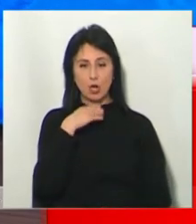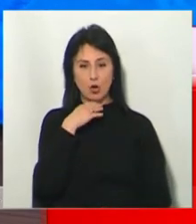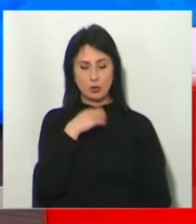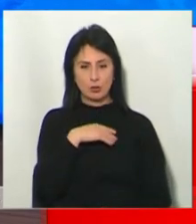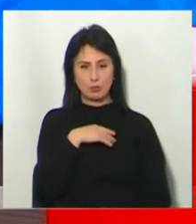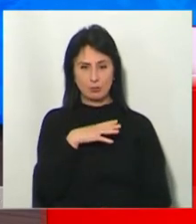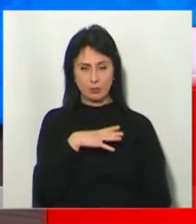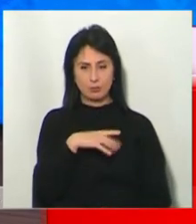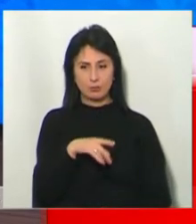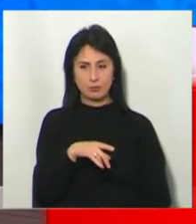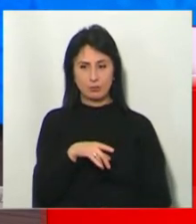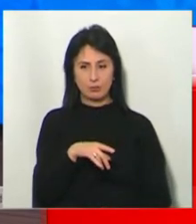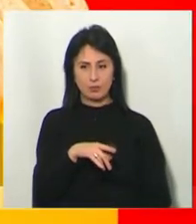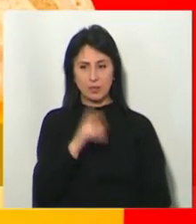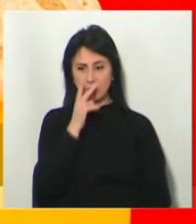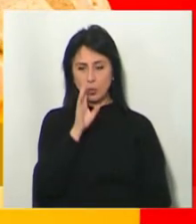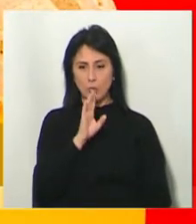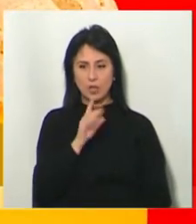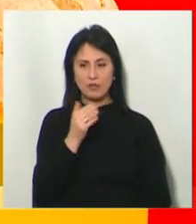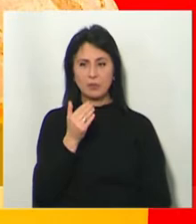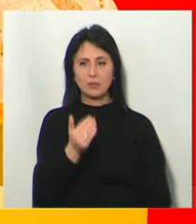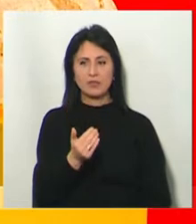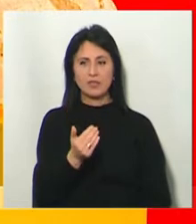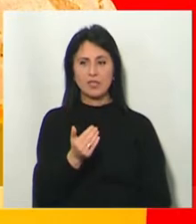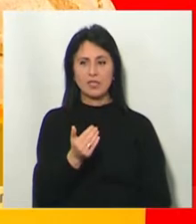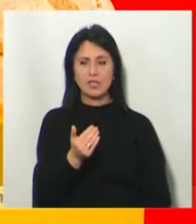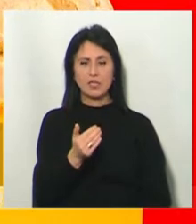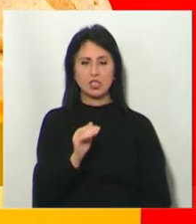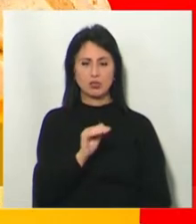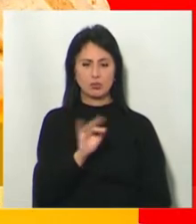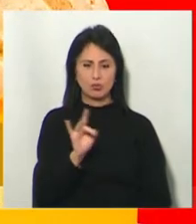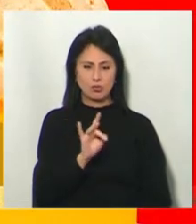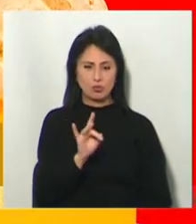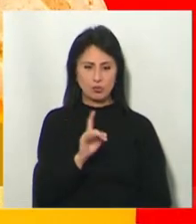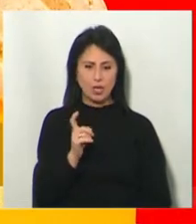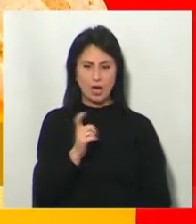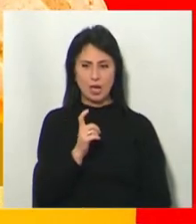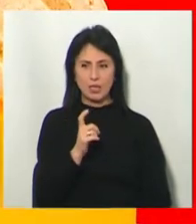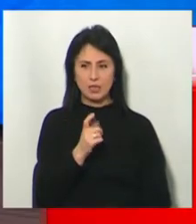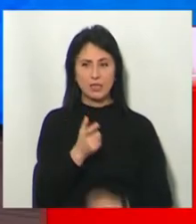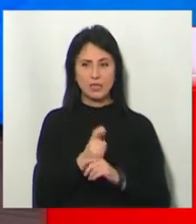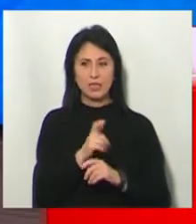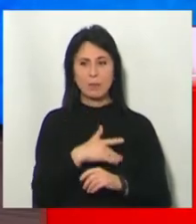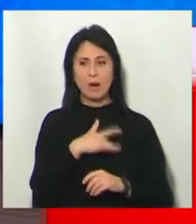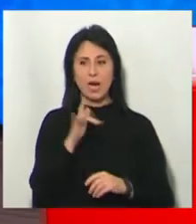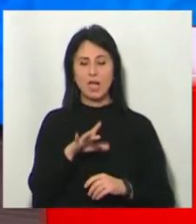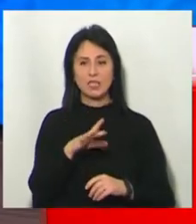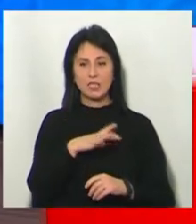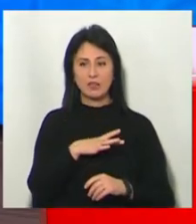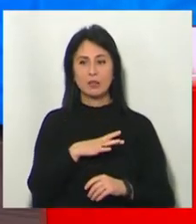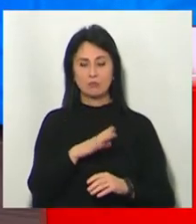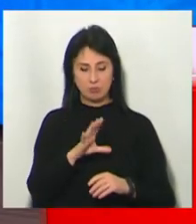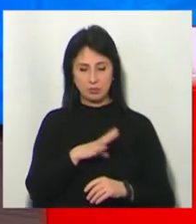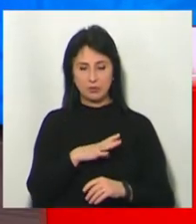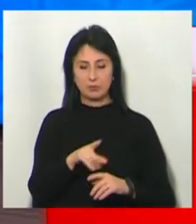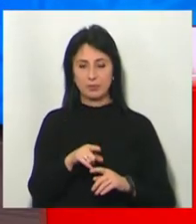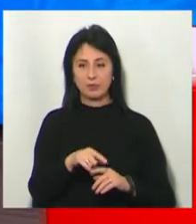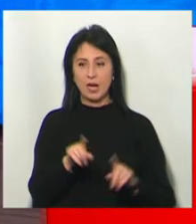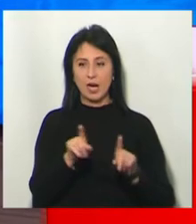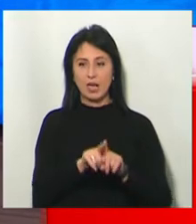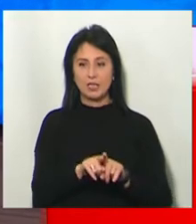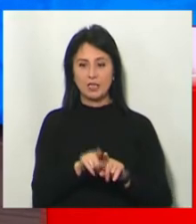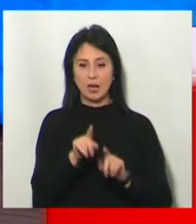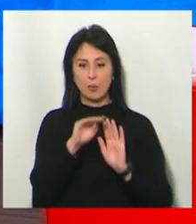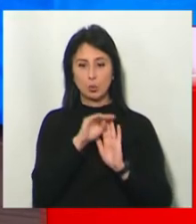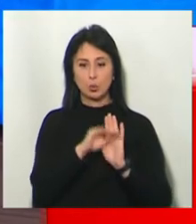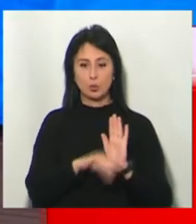ხორცი. Მიუხედავად მისი ვთქვათ, ცხიმიანობის ხარისხისგან ძალიან მკაცრად იყო ეს განსაზღვრული. Ასევე